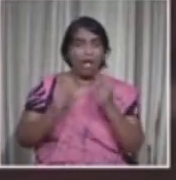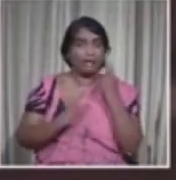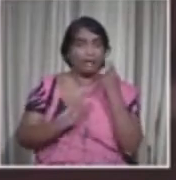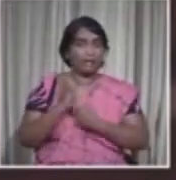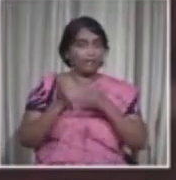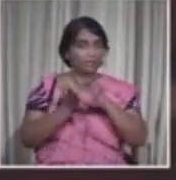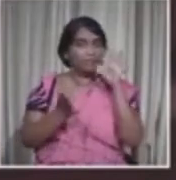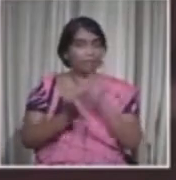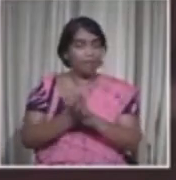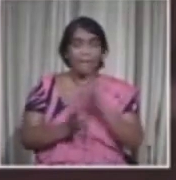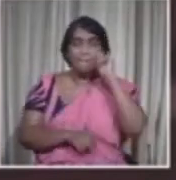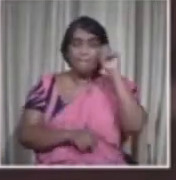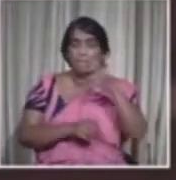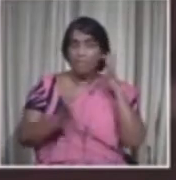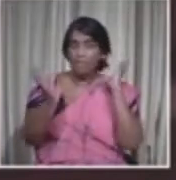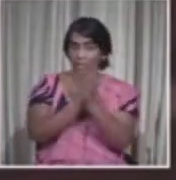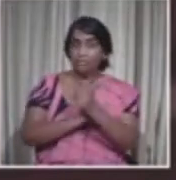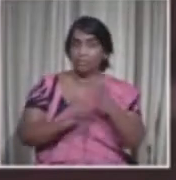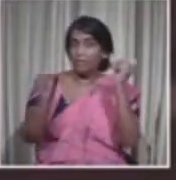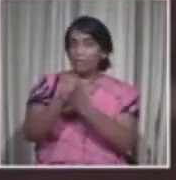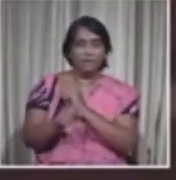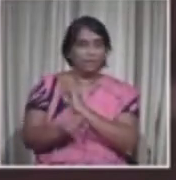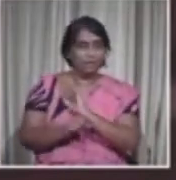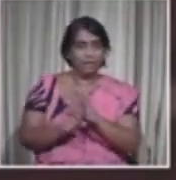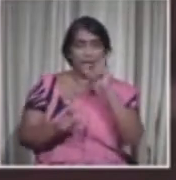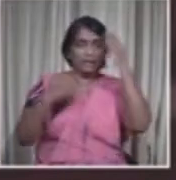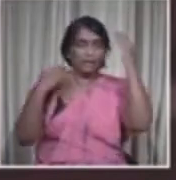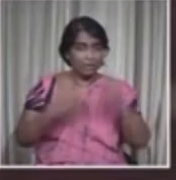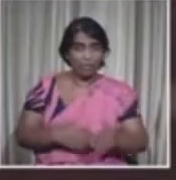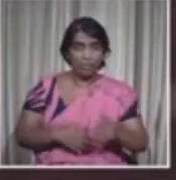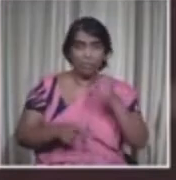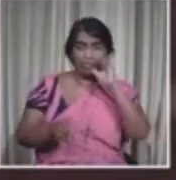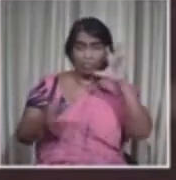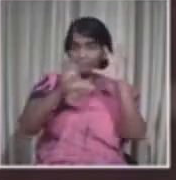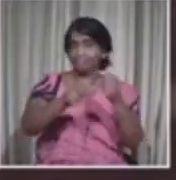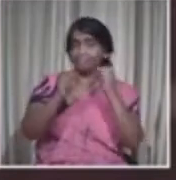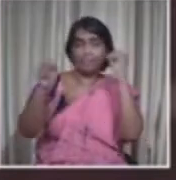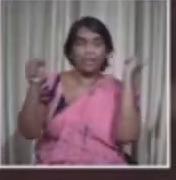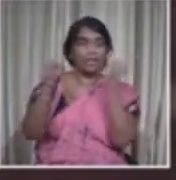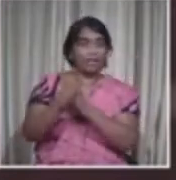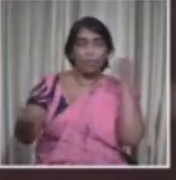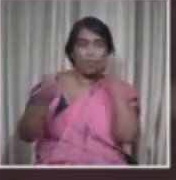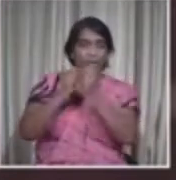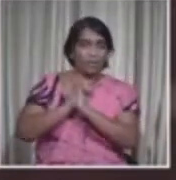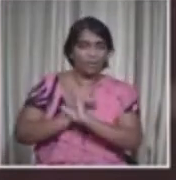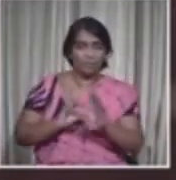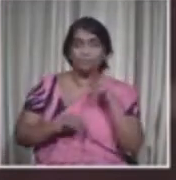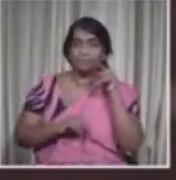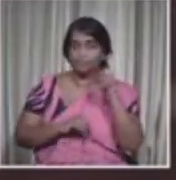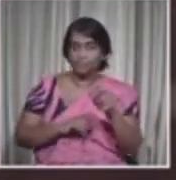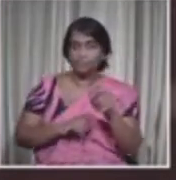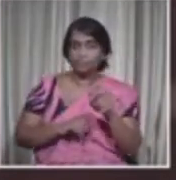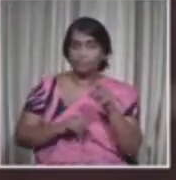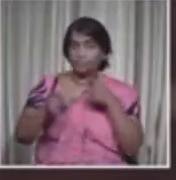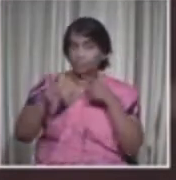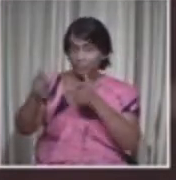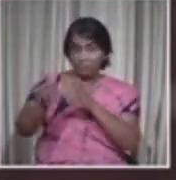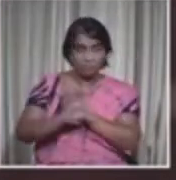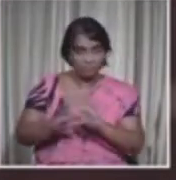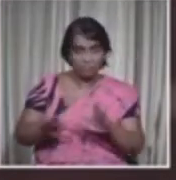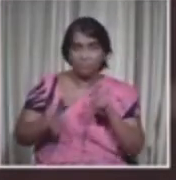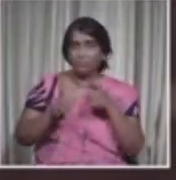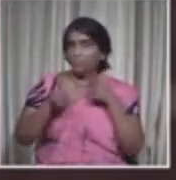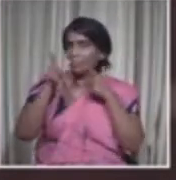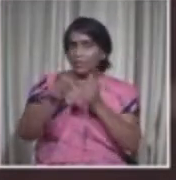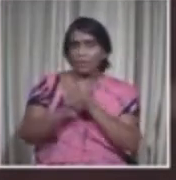කියලා මිනිස්සු උස්සලා මරයි මරලත් නැහැ ඇඳිරි නීතිය දැම්මා කියලා මිනිස්සු උස්සලා මරලා නැහැ කාලා නැහැ ඔබ තමන් ගීතේ වෙටි කියලා නැහැ කිසිම